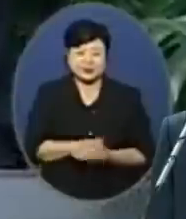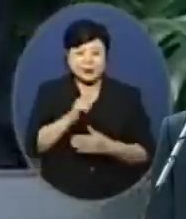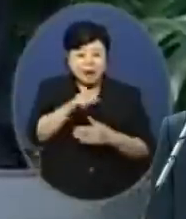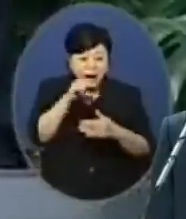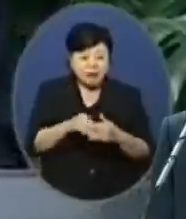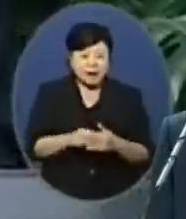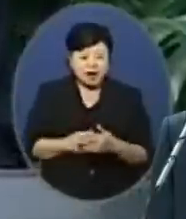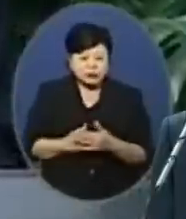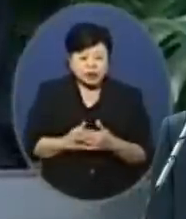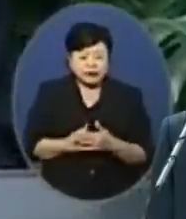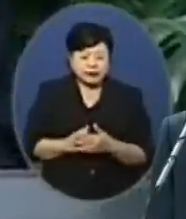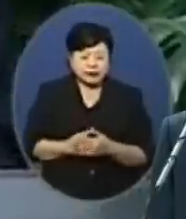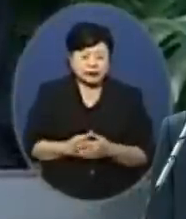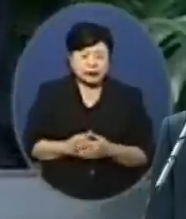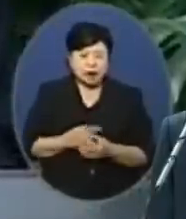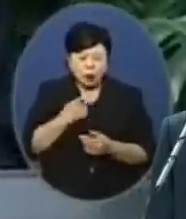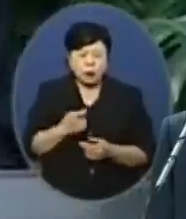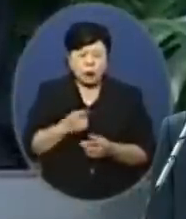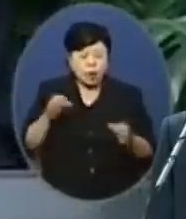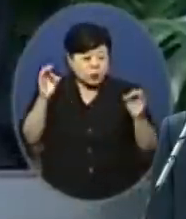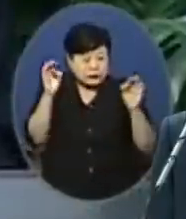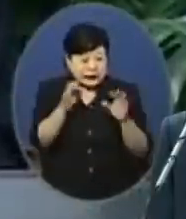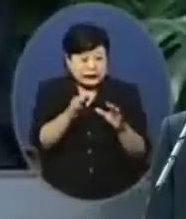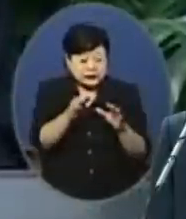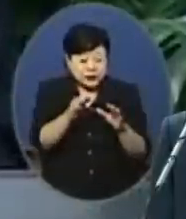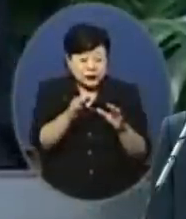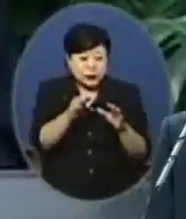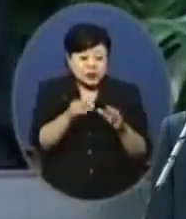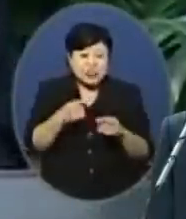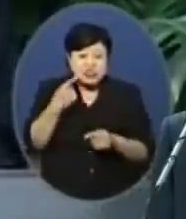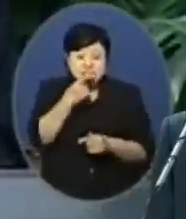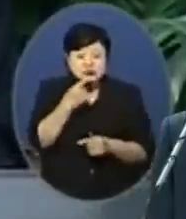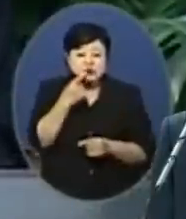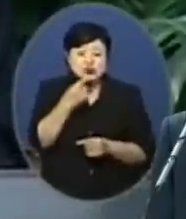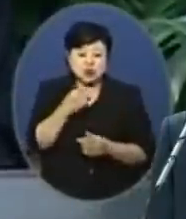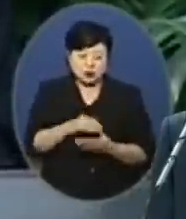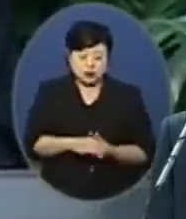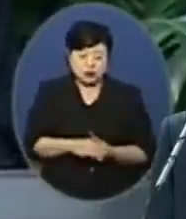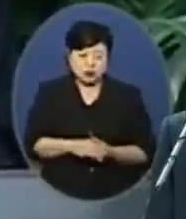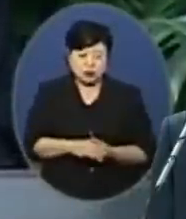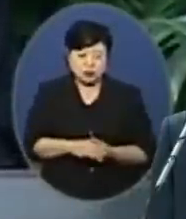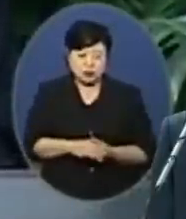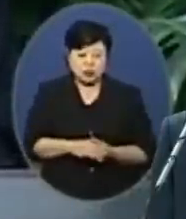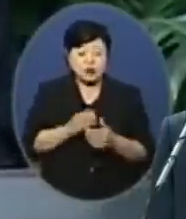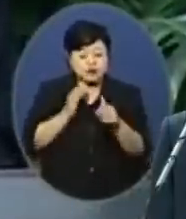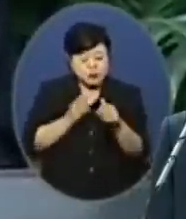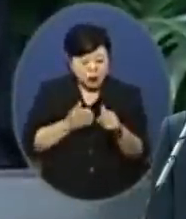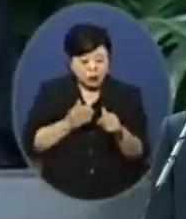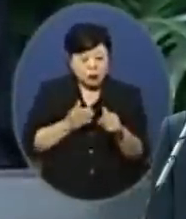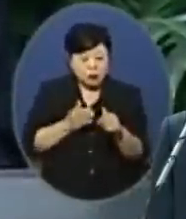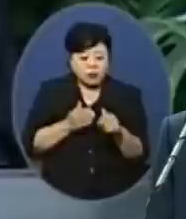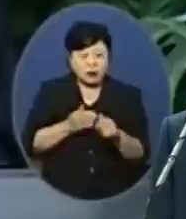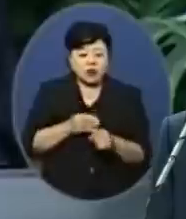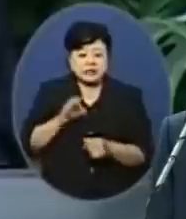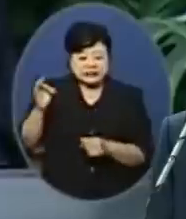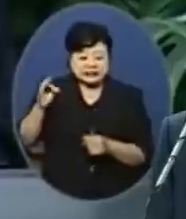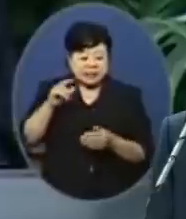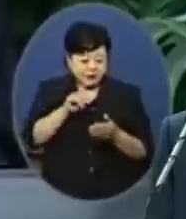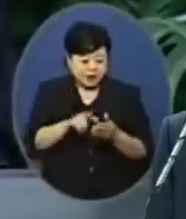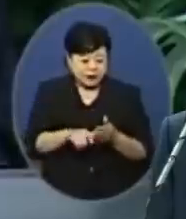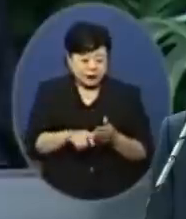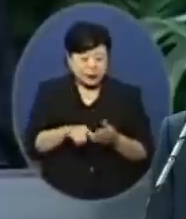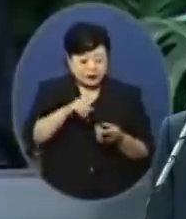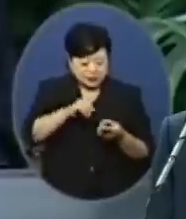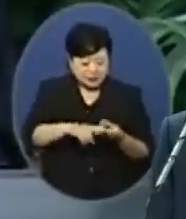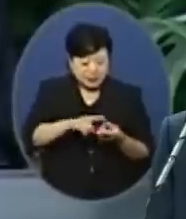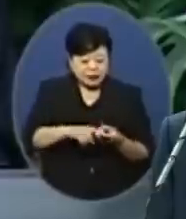마음의 불안과 공포가 사라지도록 입술로서 구하고 시인하면